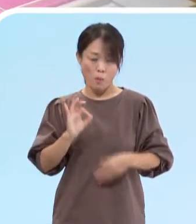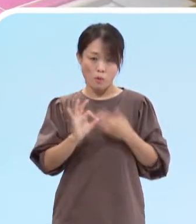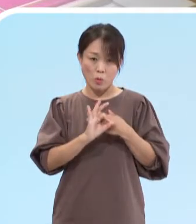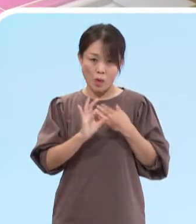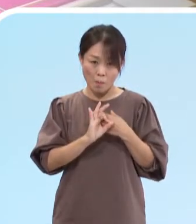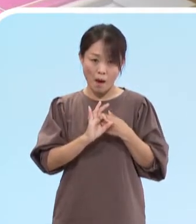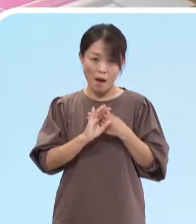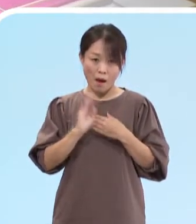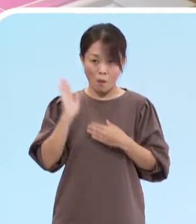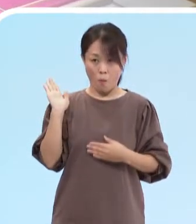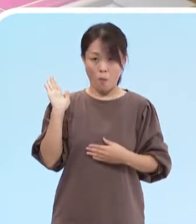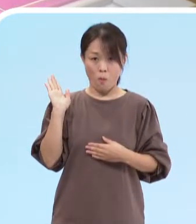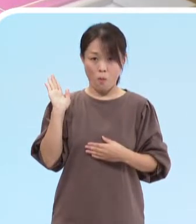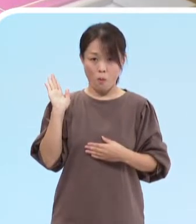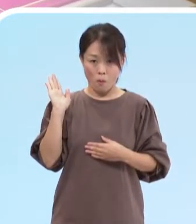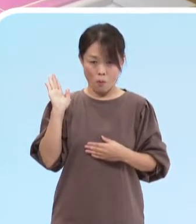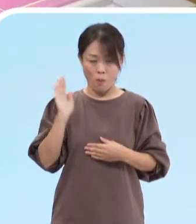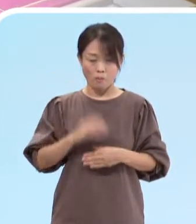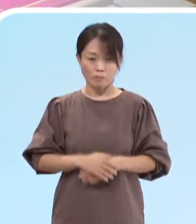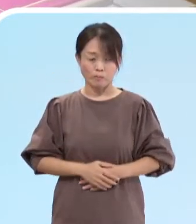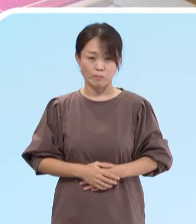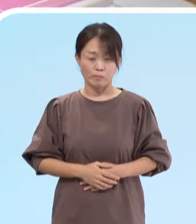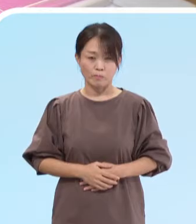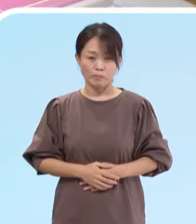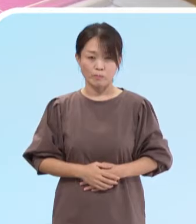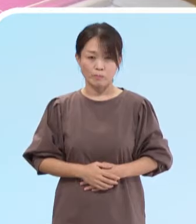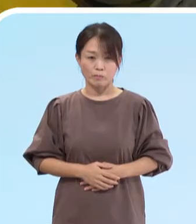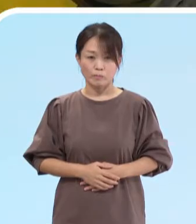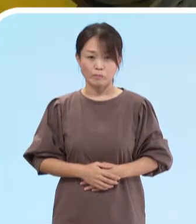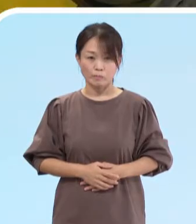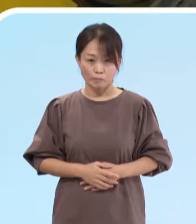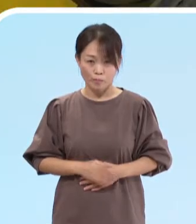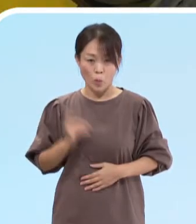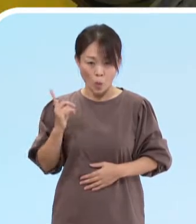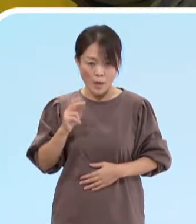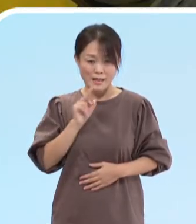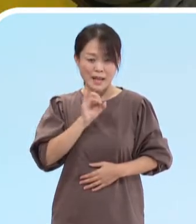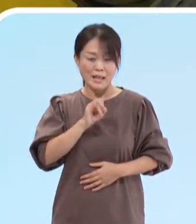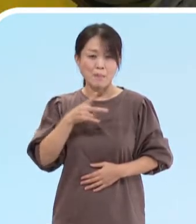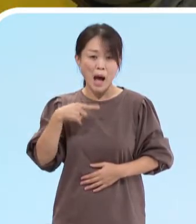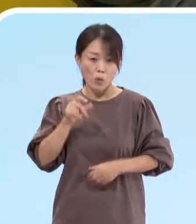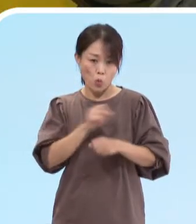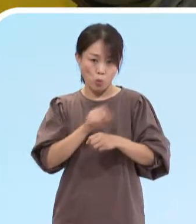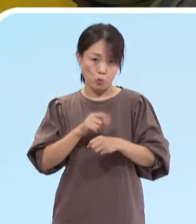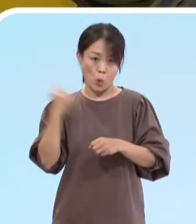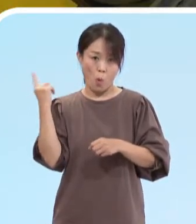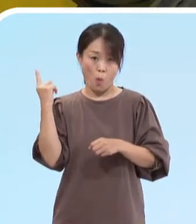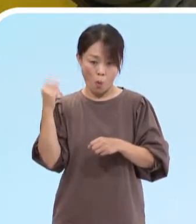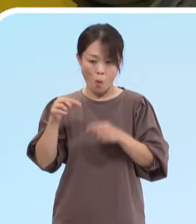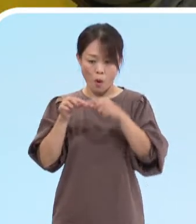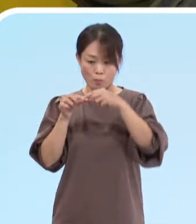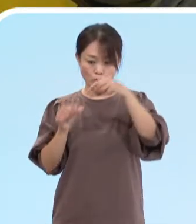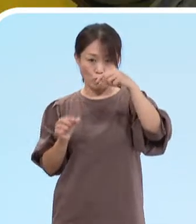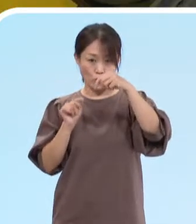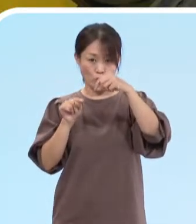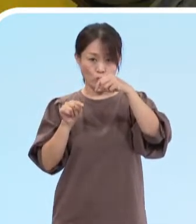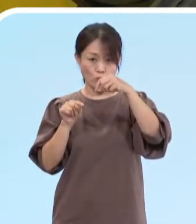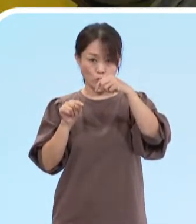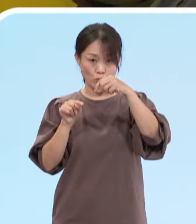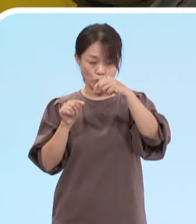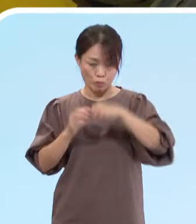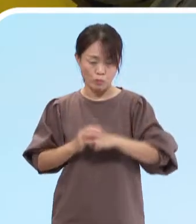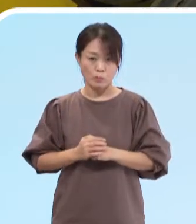ば体感性コーナーにある天使の羽。セイバンの特徴の一つ、天使の羽はこ